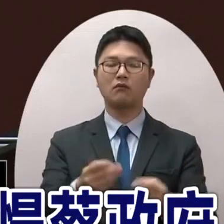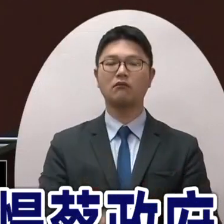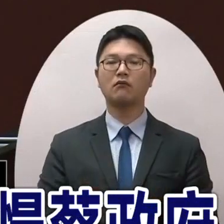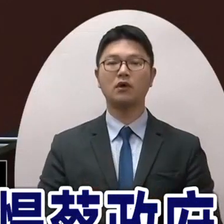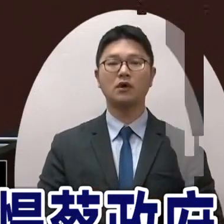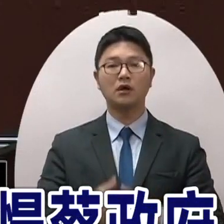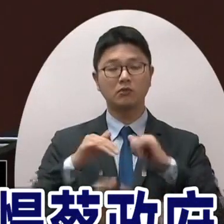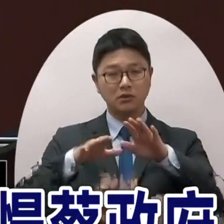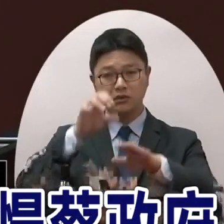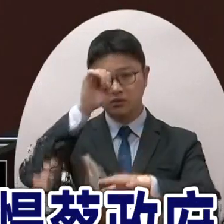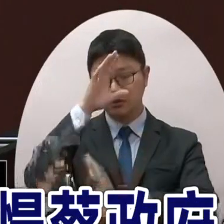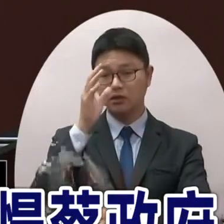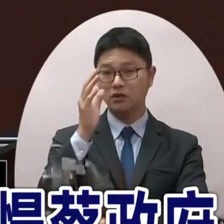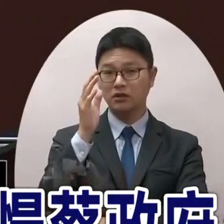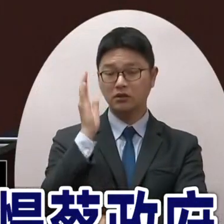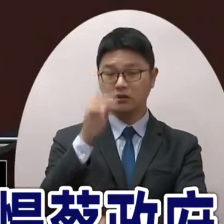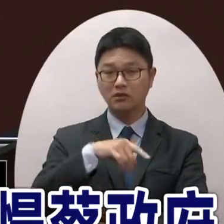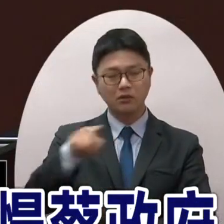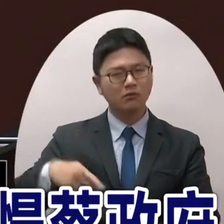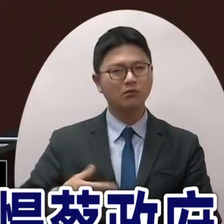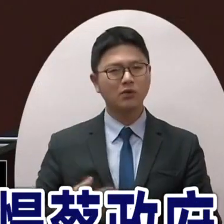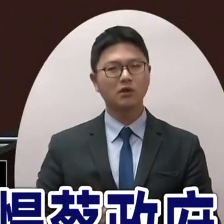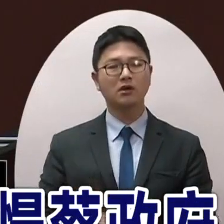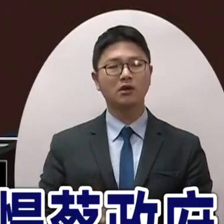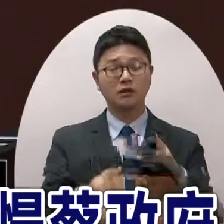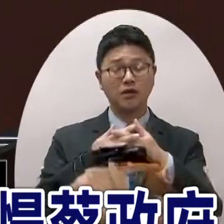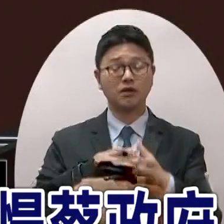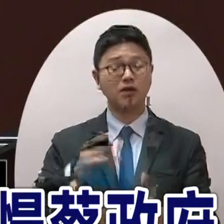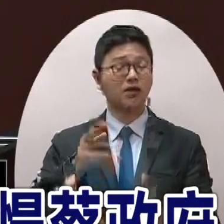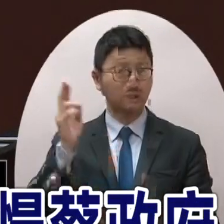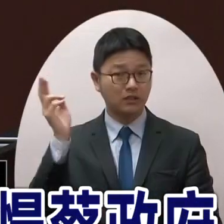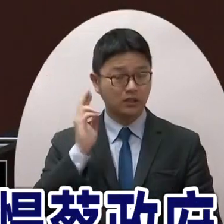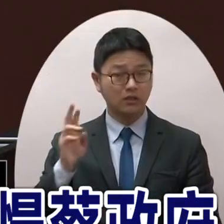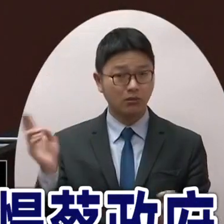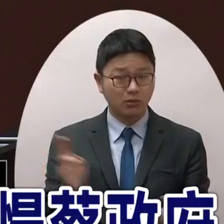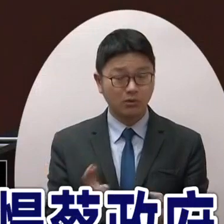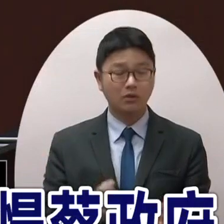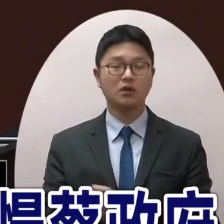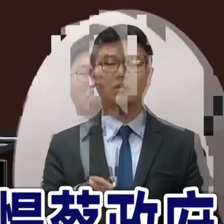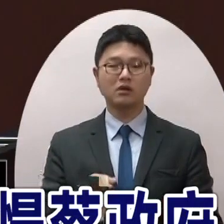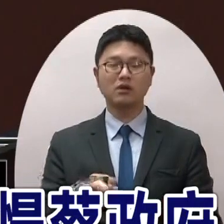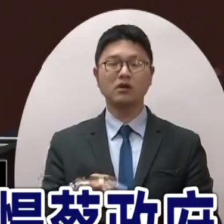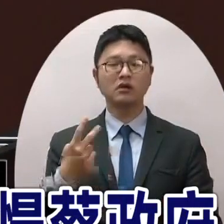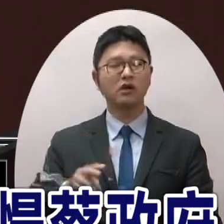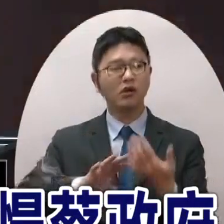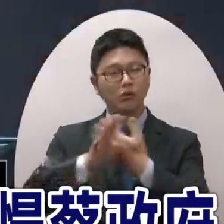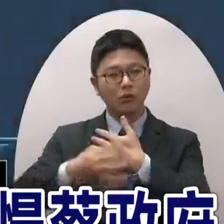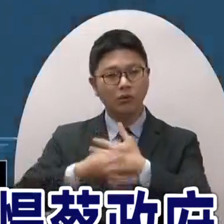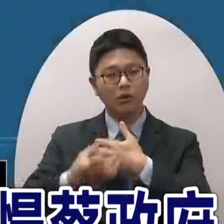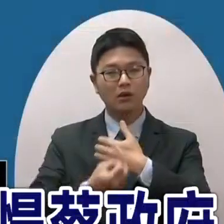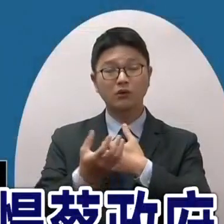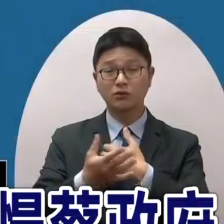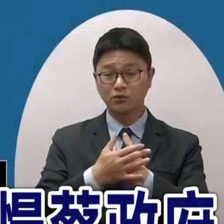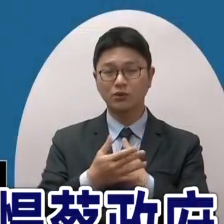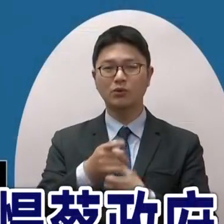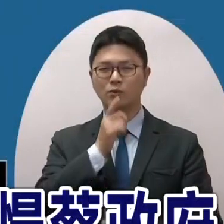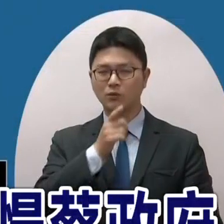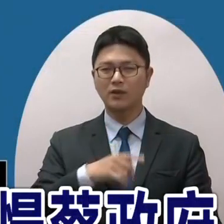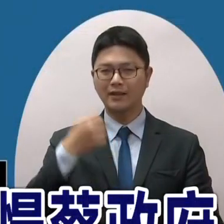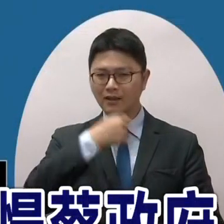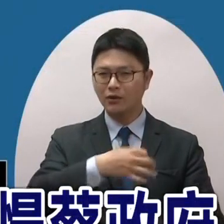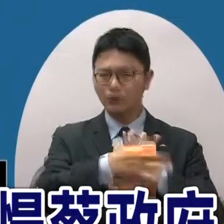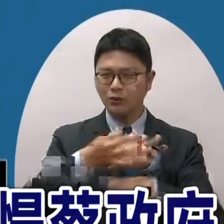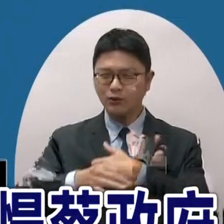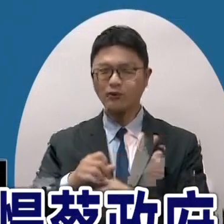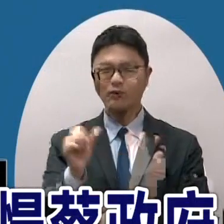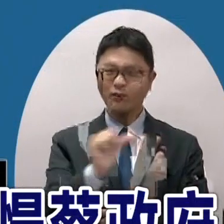道美国之音或者是外侨已经提到台湾的5缺，提到台湾